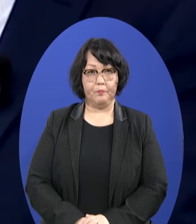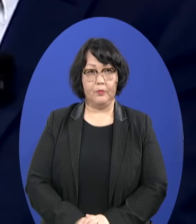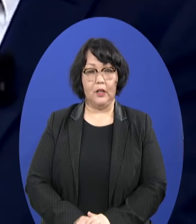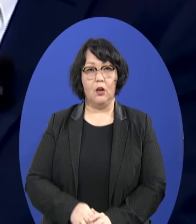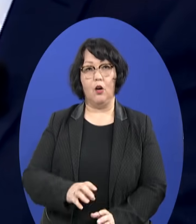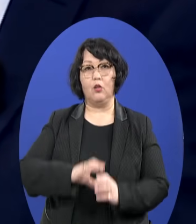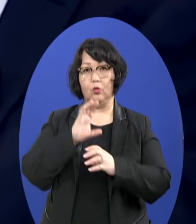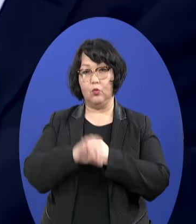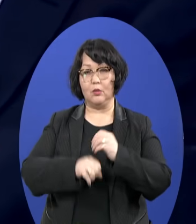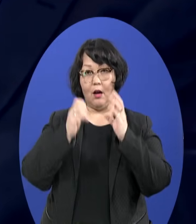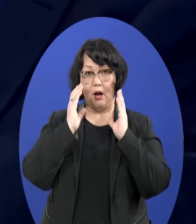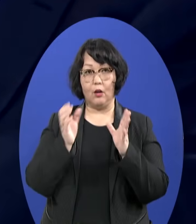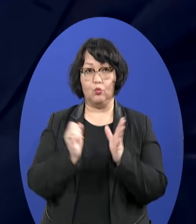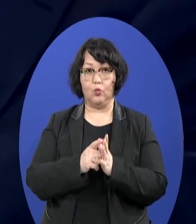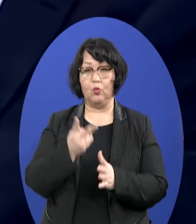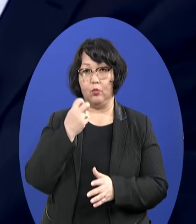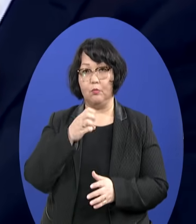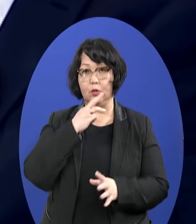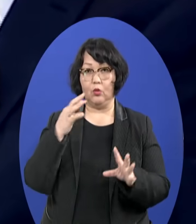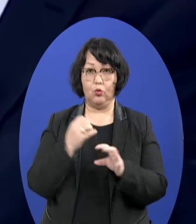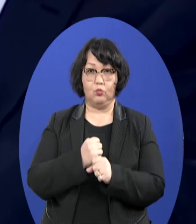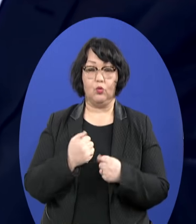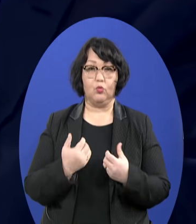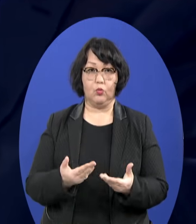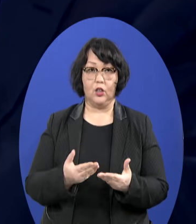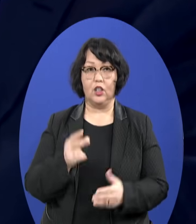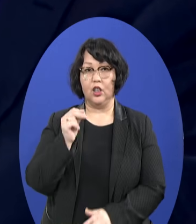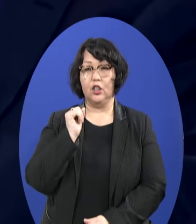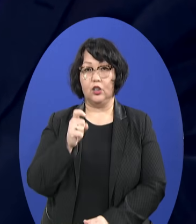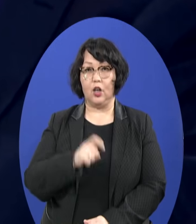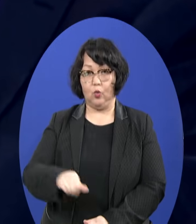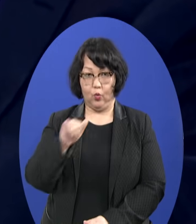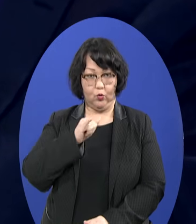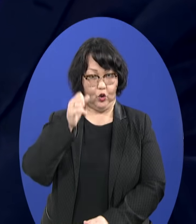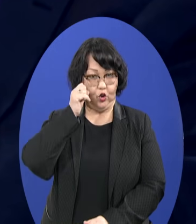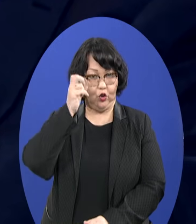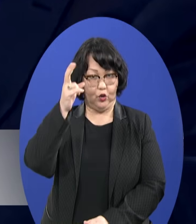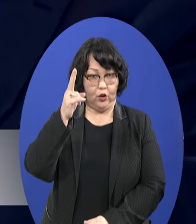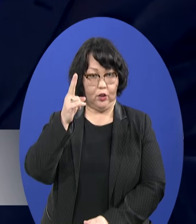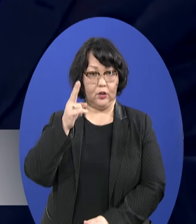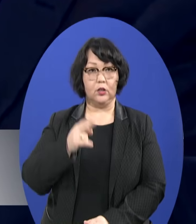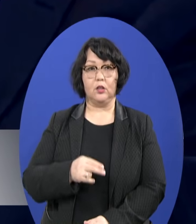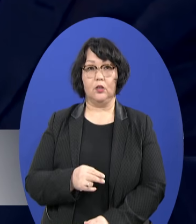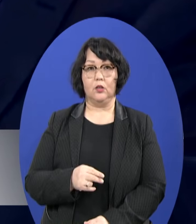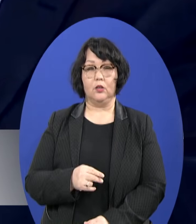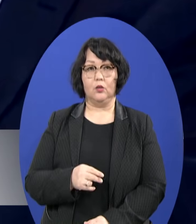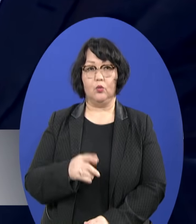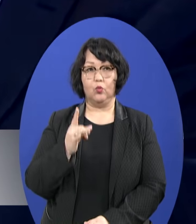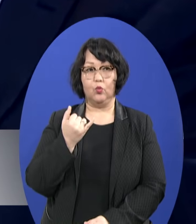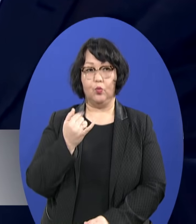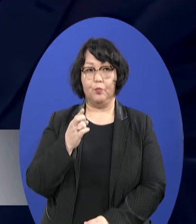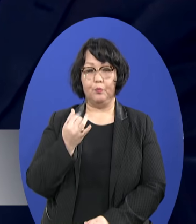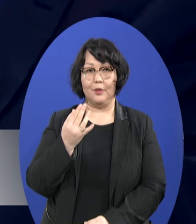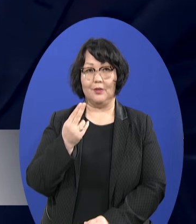Залуу улсад анхаарал татаж байгаа зарим үйл явдлын мэдээллийг тавчаар хүргэе. Чехэд ерөнхийлөгч Милош Земаныг Урбица хотод